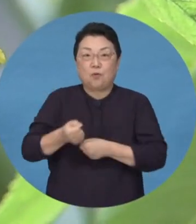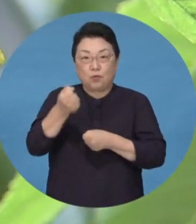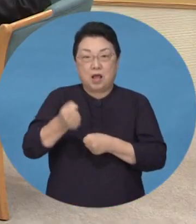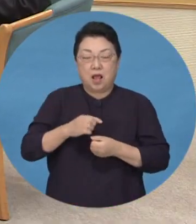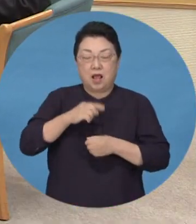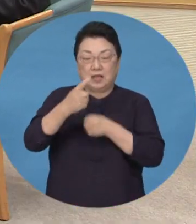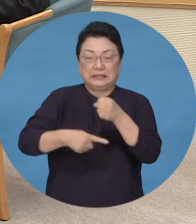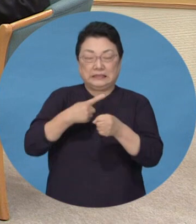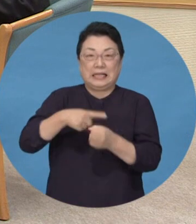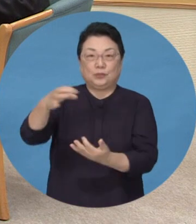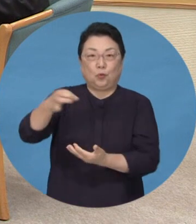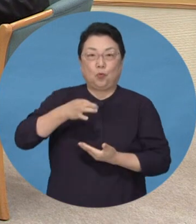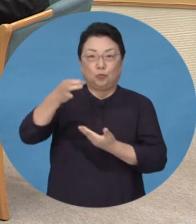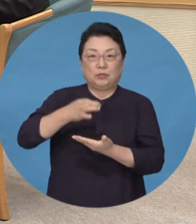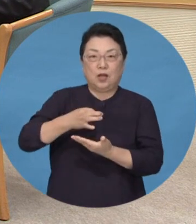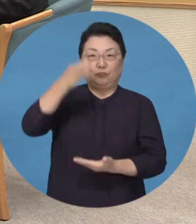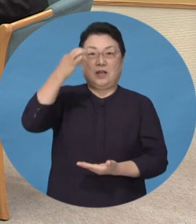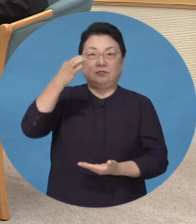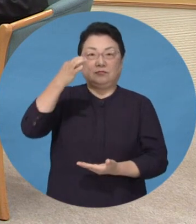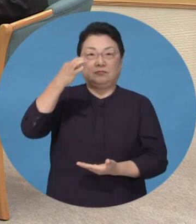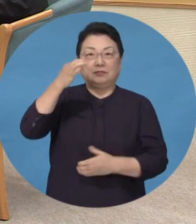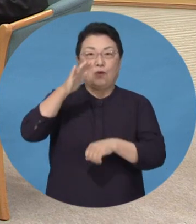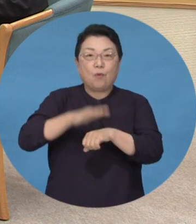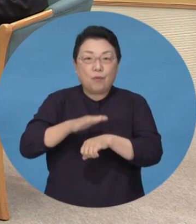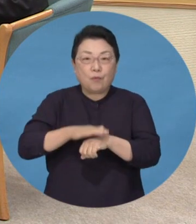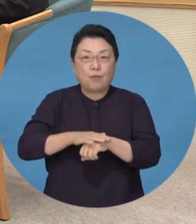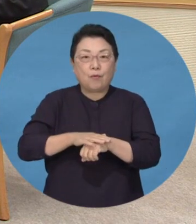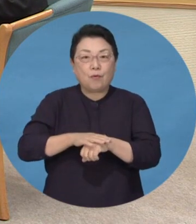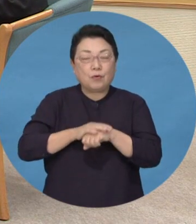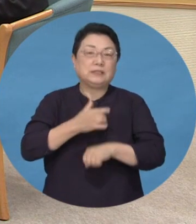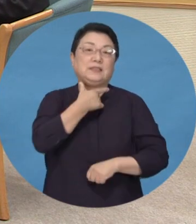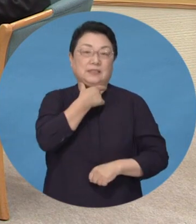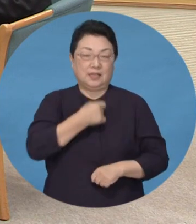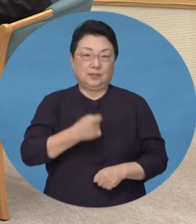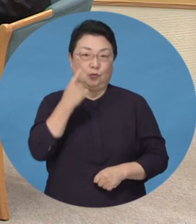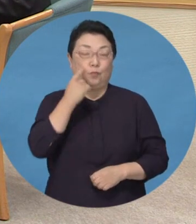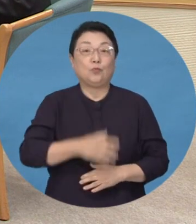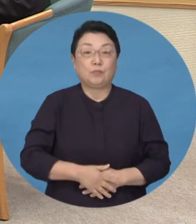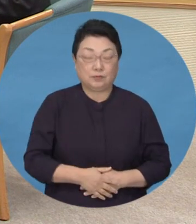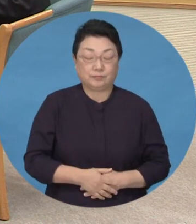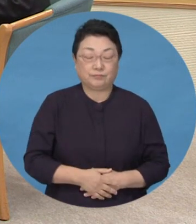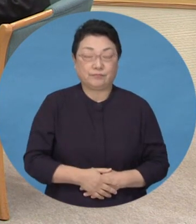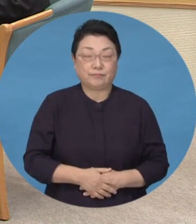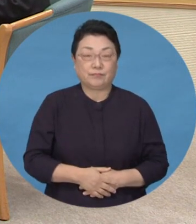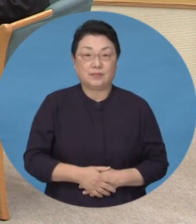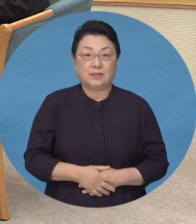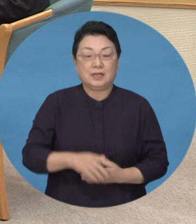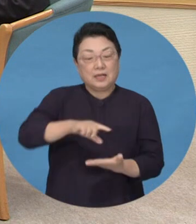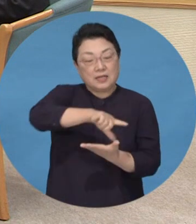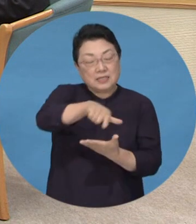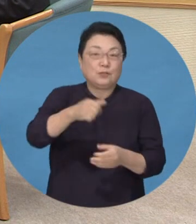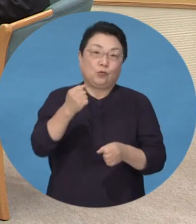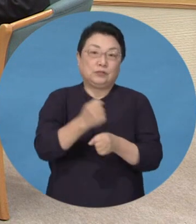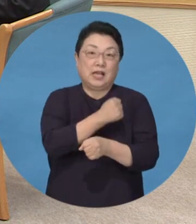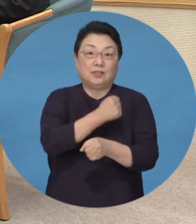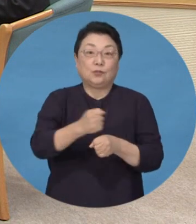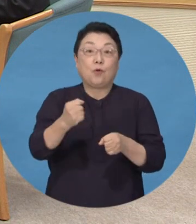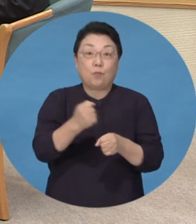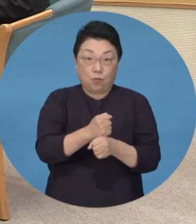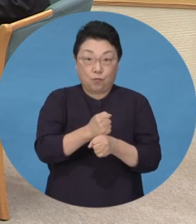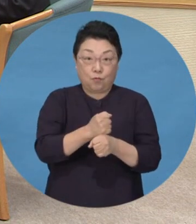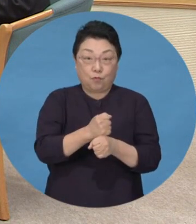所得ラフこういう形もあの作っていきたいと思いますしまたの地場産業に関しても